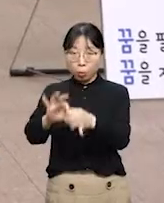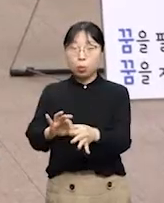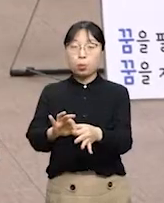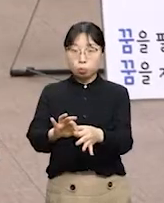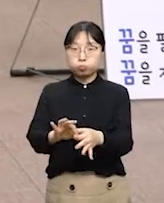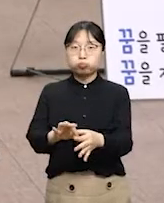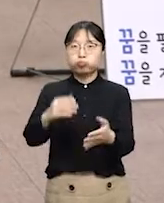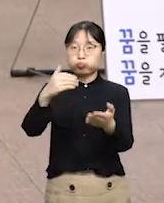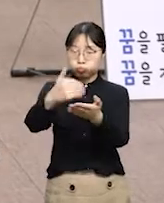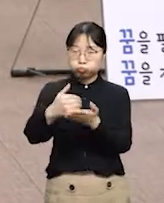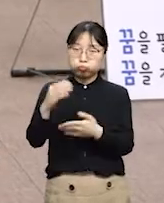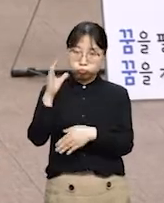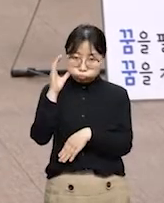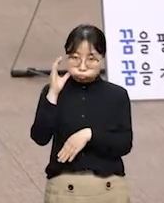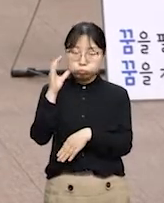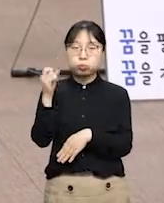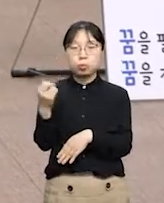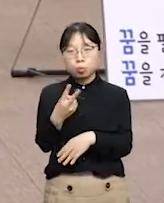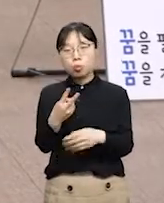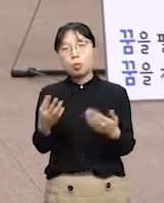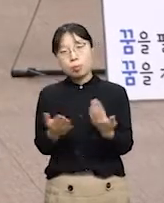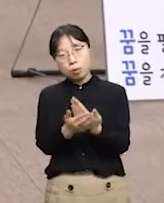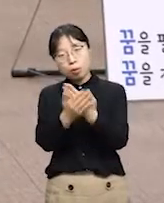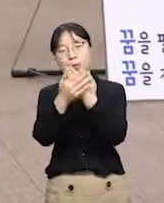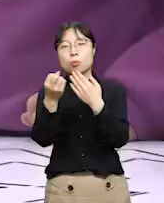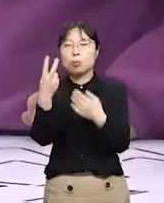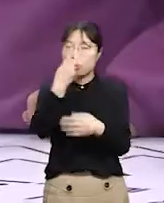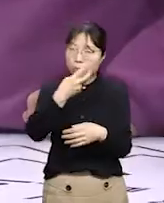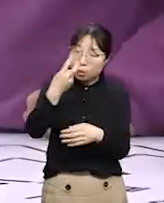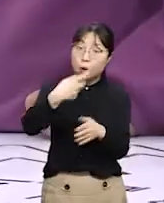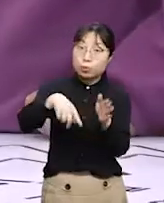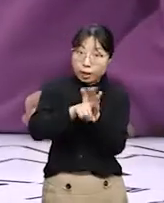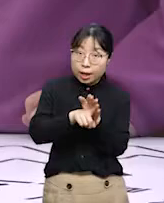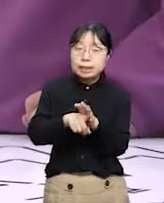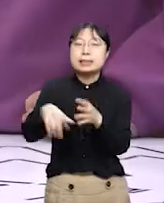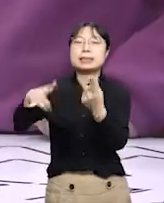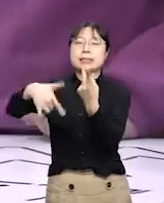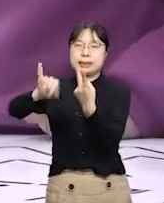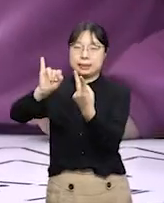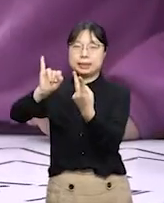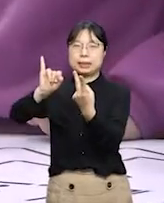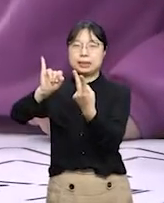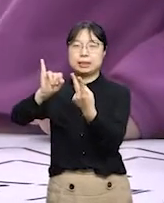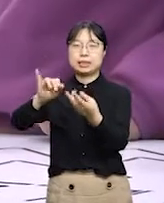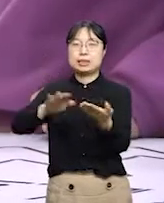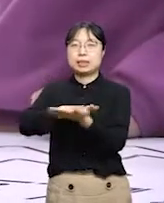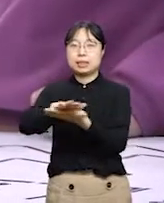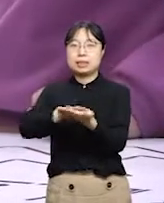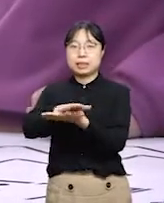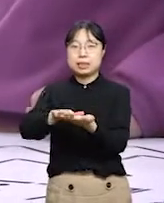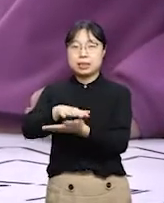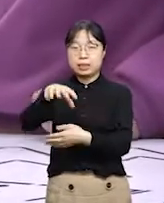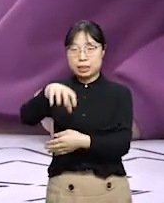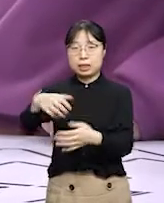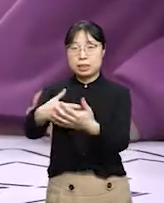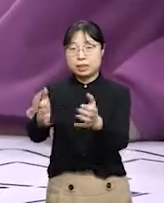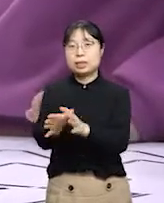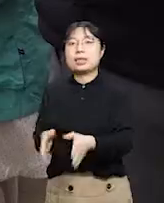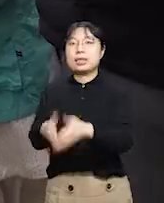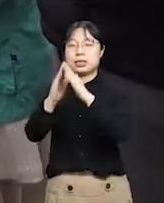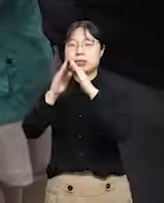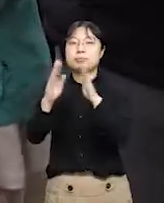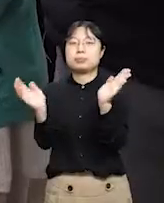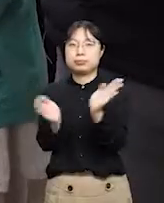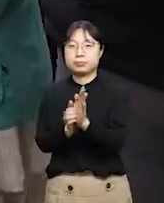관련된 의견 제시와 모니터링 등을 수행할 수 있는 시민참여단 구성을 위해 지난 2월 공개 모집을 통해 아동